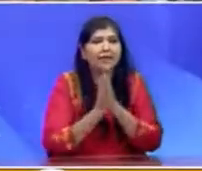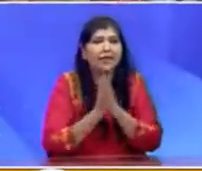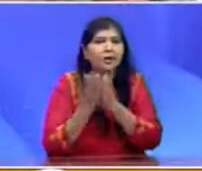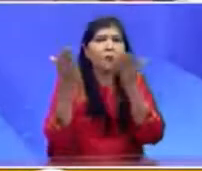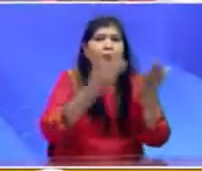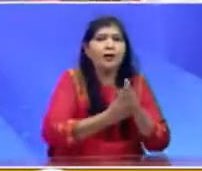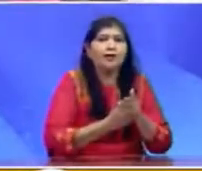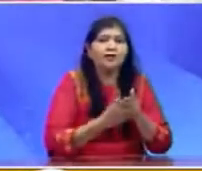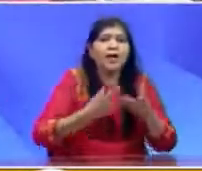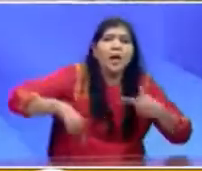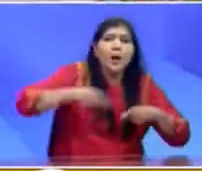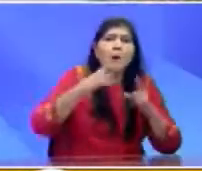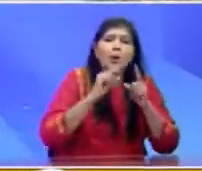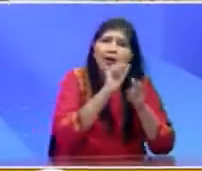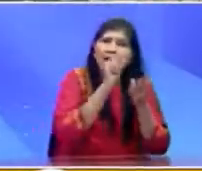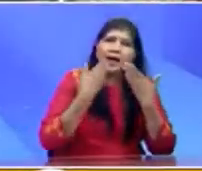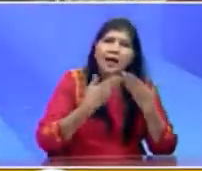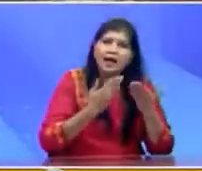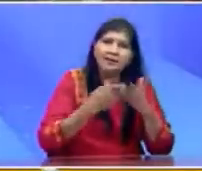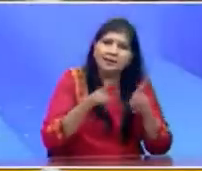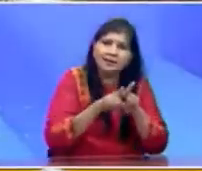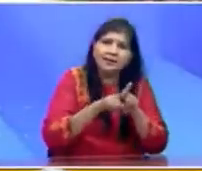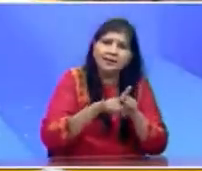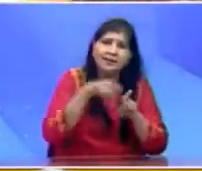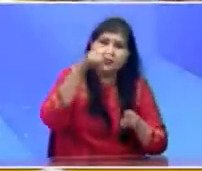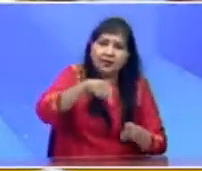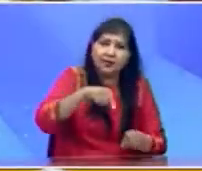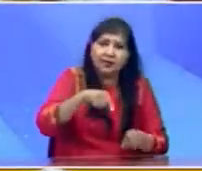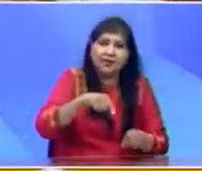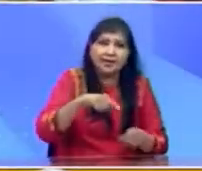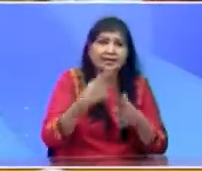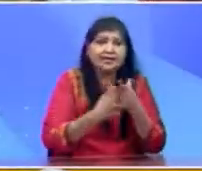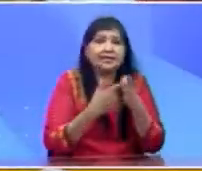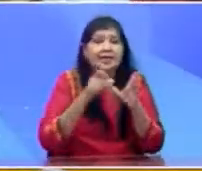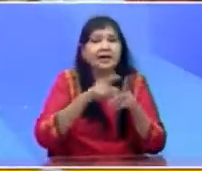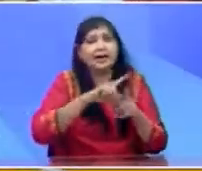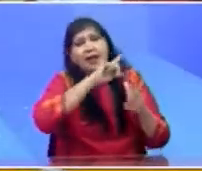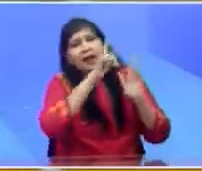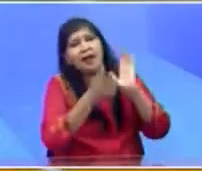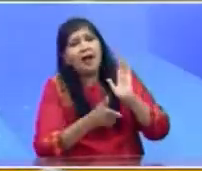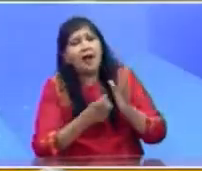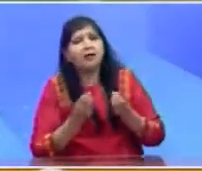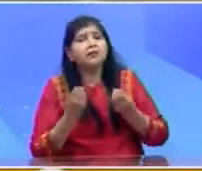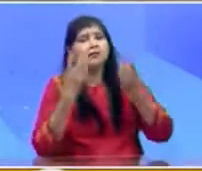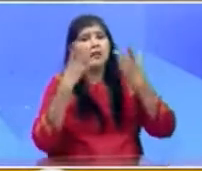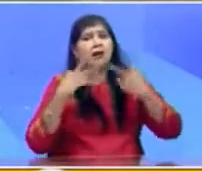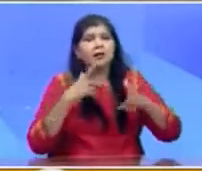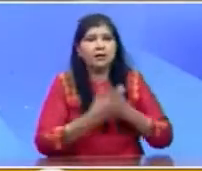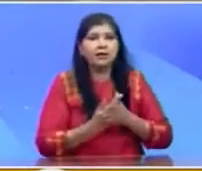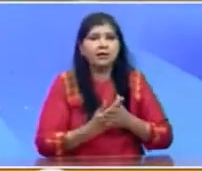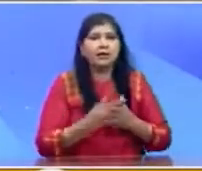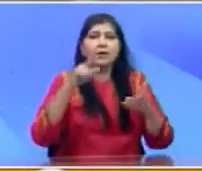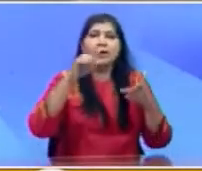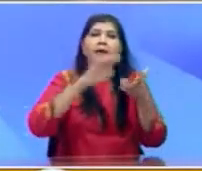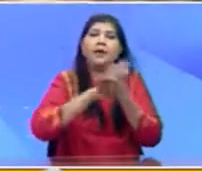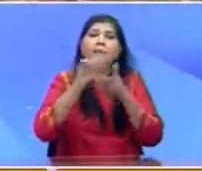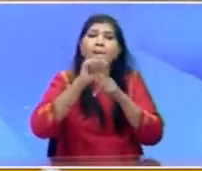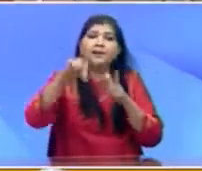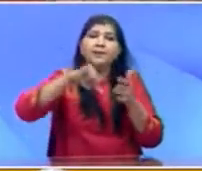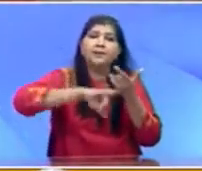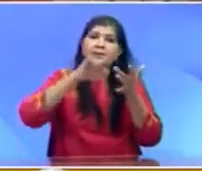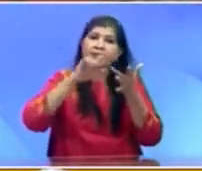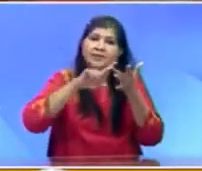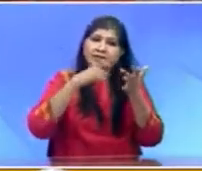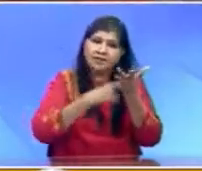गाए जाते हैं। महासू देवता का ये जागर हिमाचल में शिमला, किन्नौर और सिरमौर के साथ